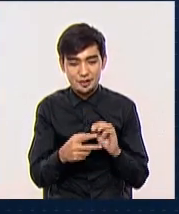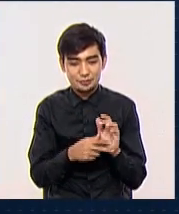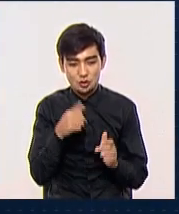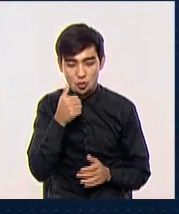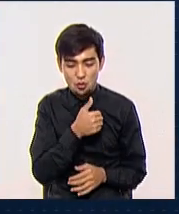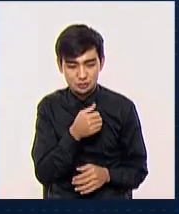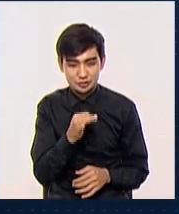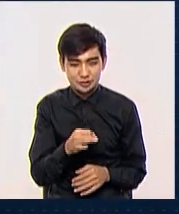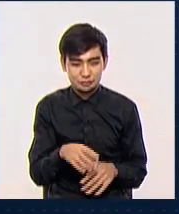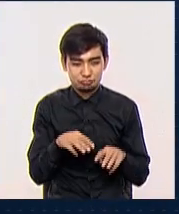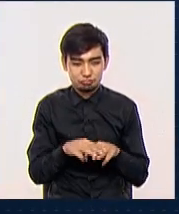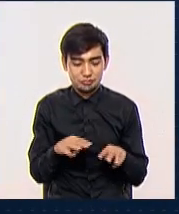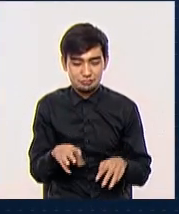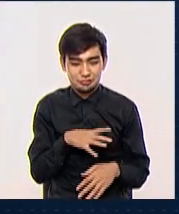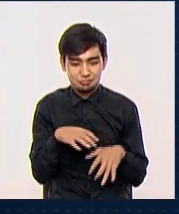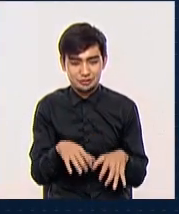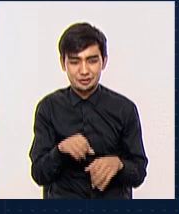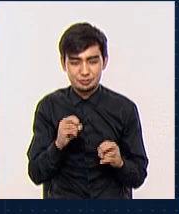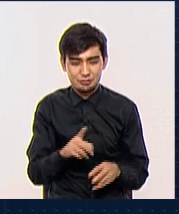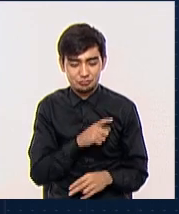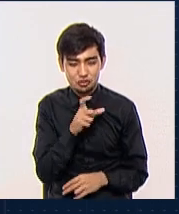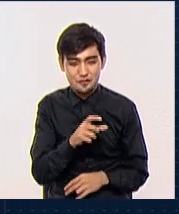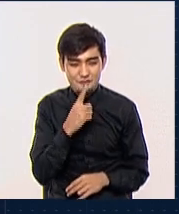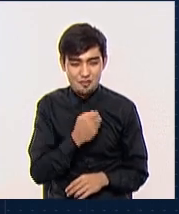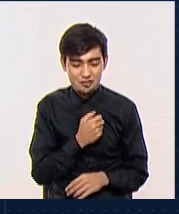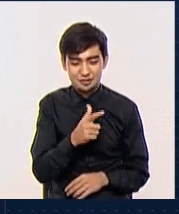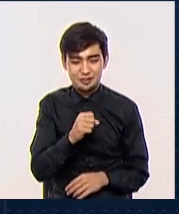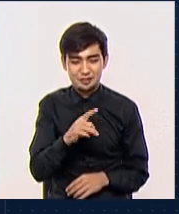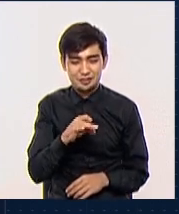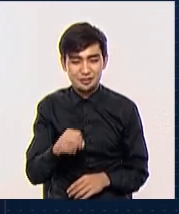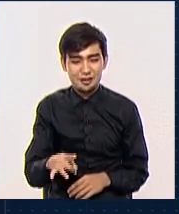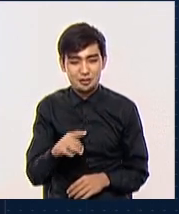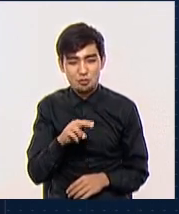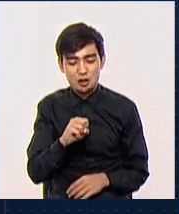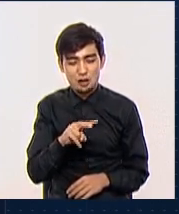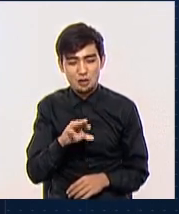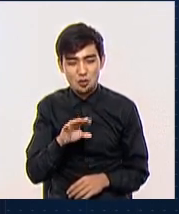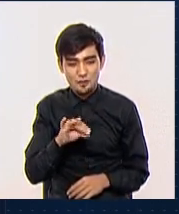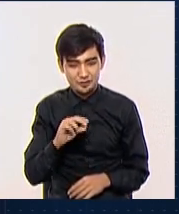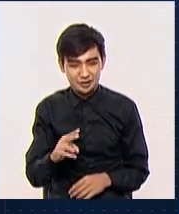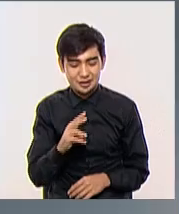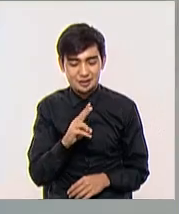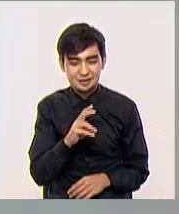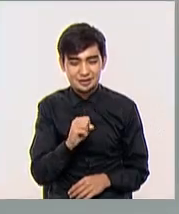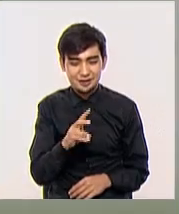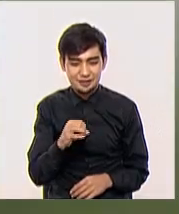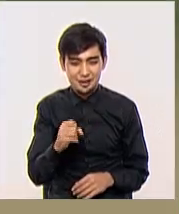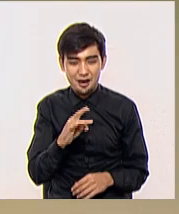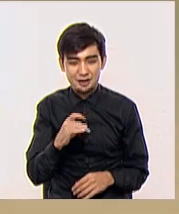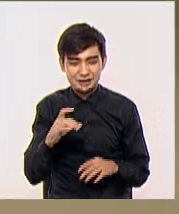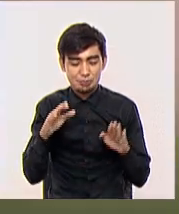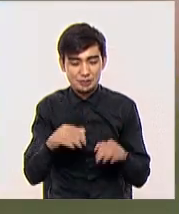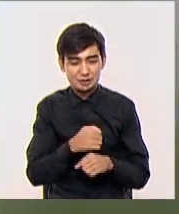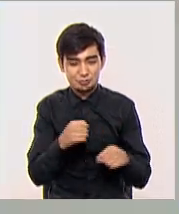2016-2018 годах Минобороны возглавлял специалист военной разведки генерал-полковник Сакен Жасузаков. После ЧП в Арысе президент Касым-Жомарт